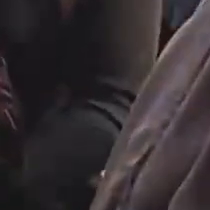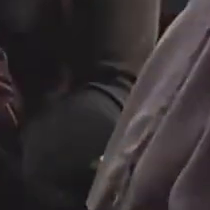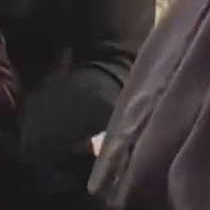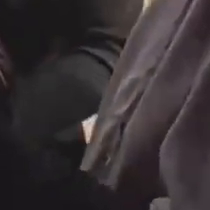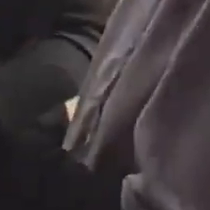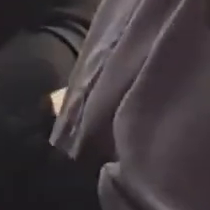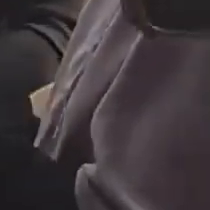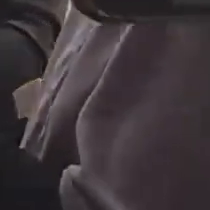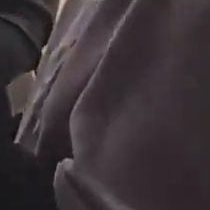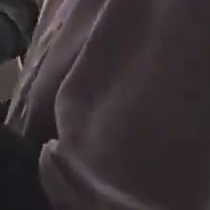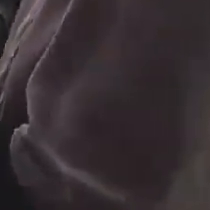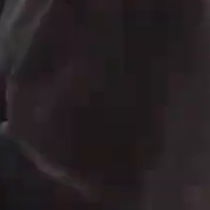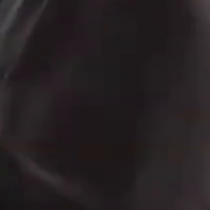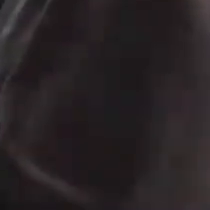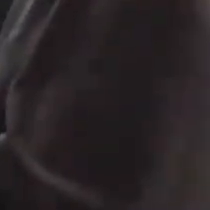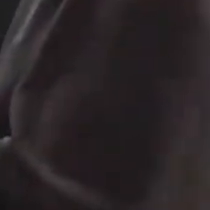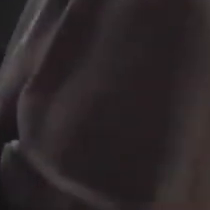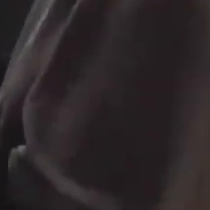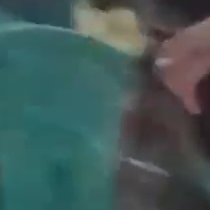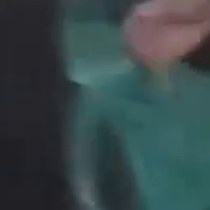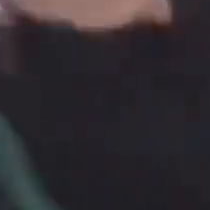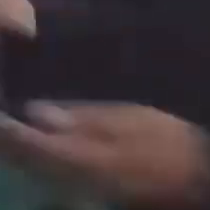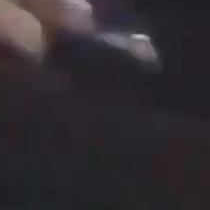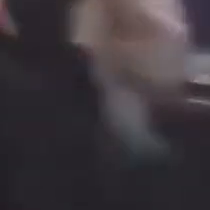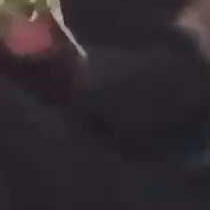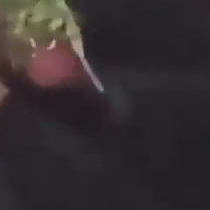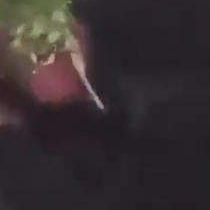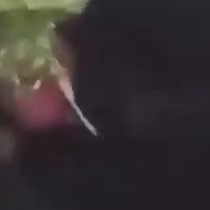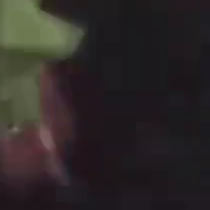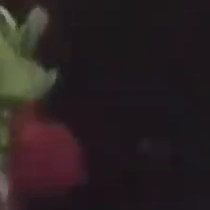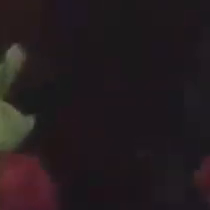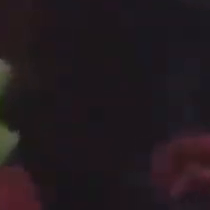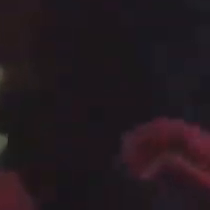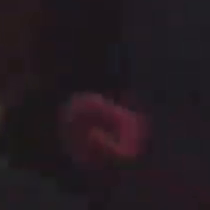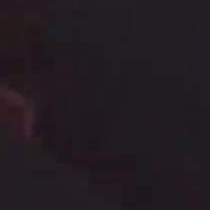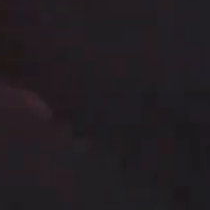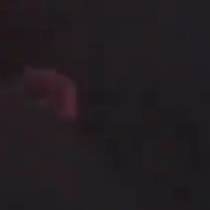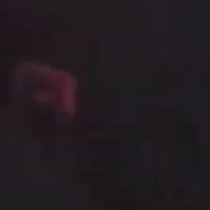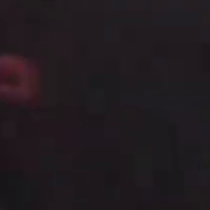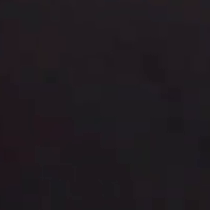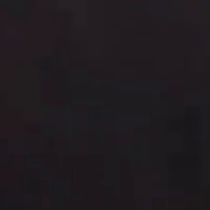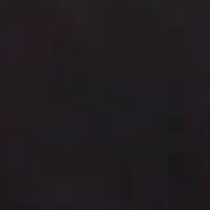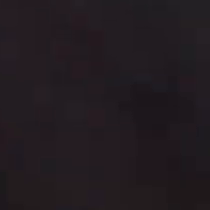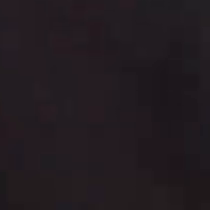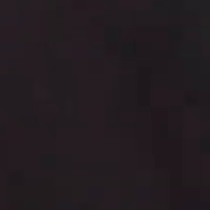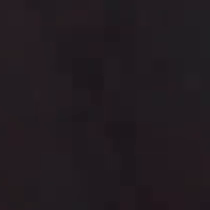Devi, sang istri yang tengah hamil tua, terus menangis, terpukul sang suami pulang dalam kondisi sudah tak bernyawa.